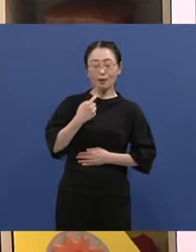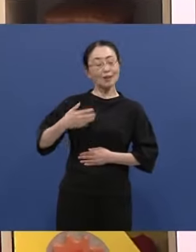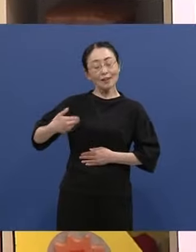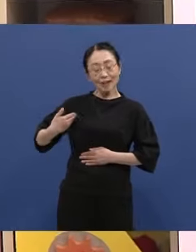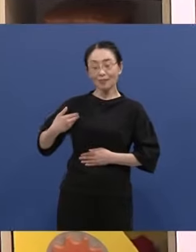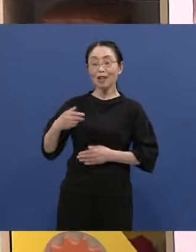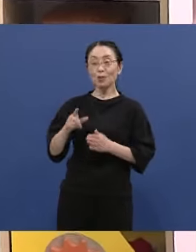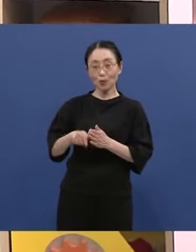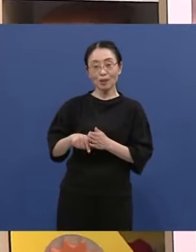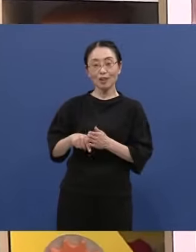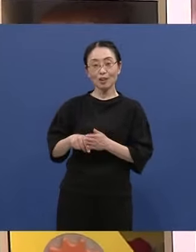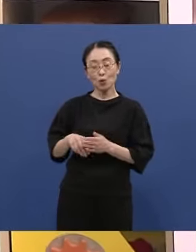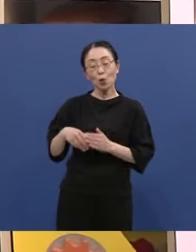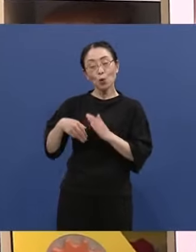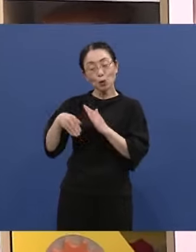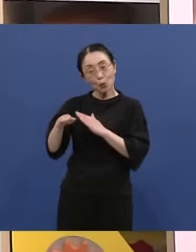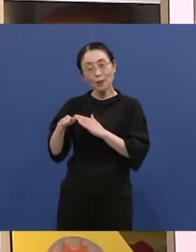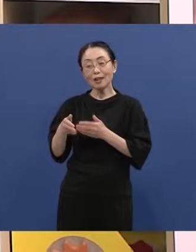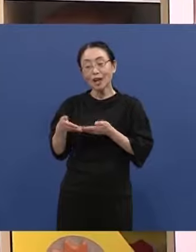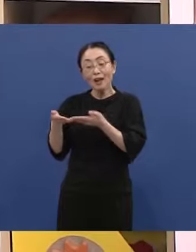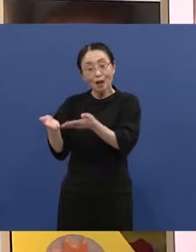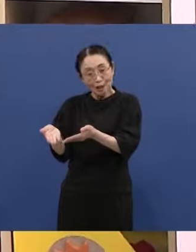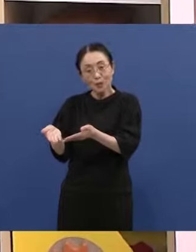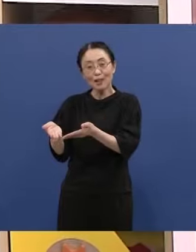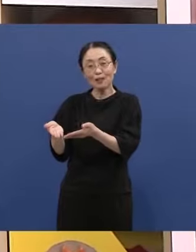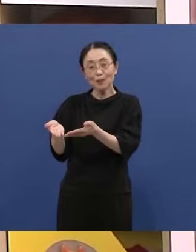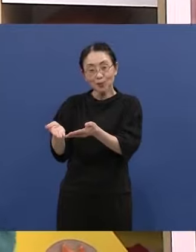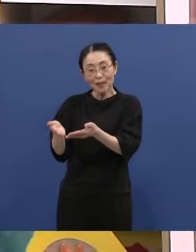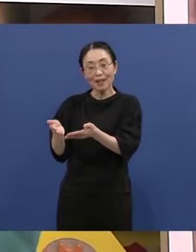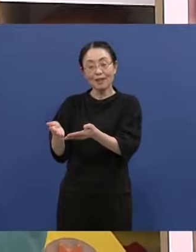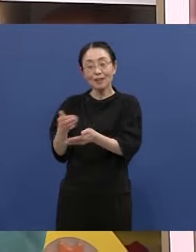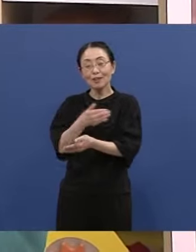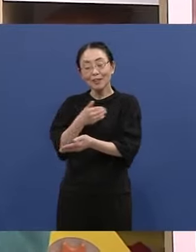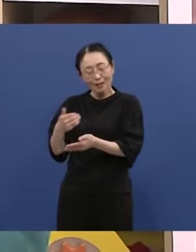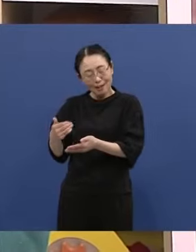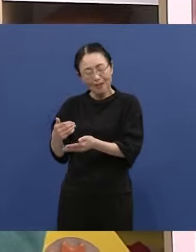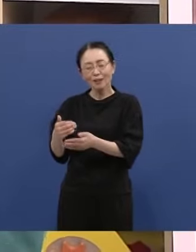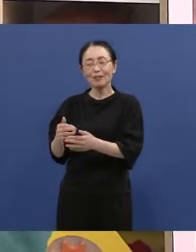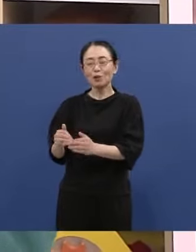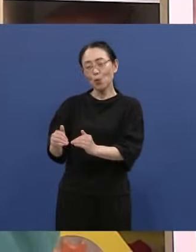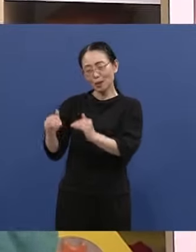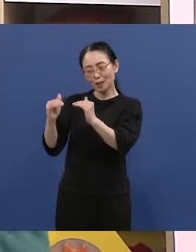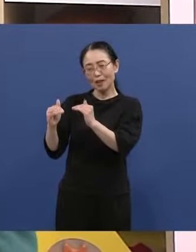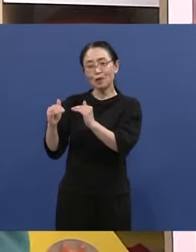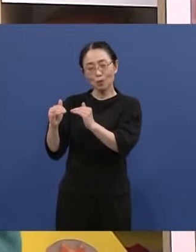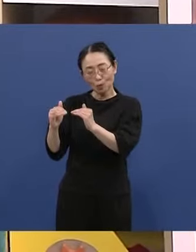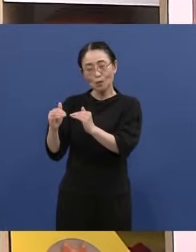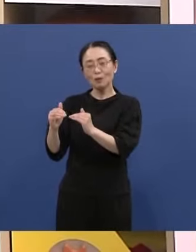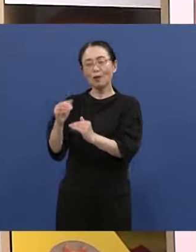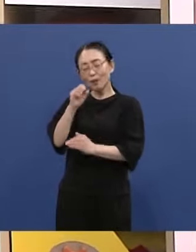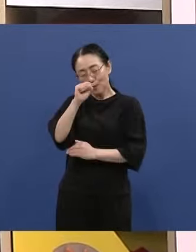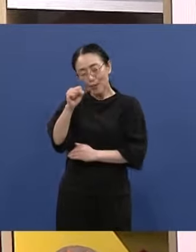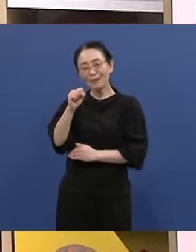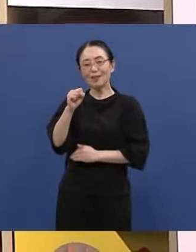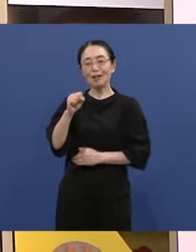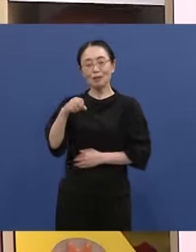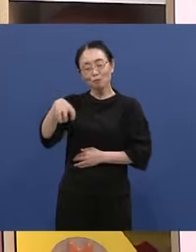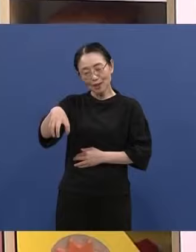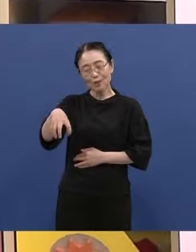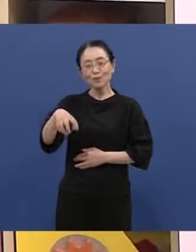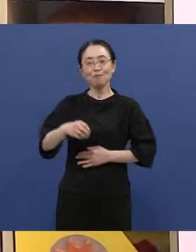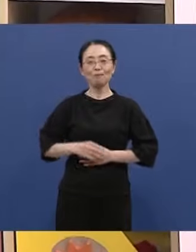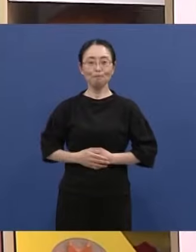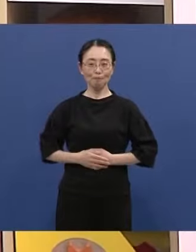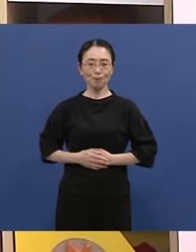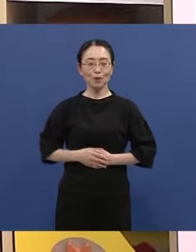でこういう外に出て成長できるっていう場所でもあるのかなと、